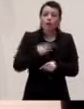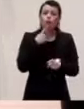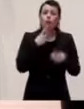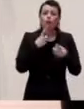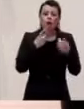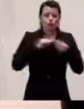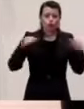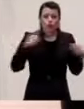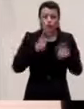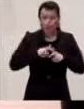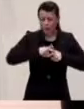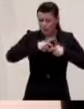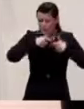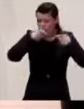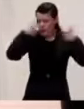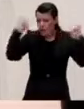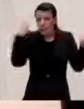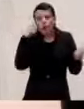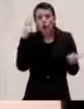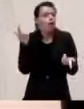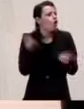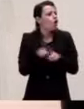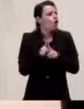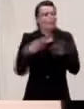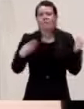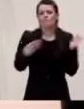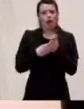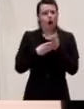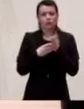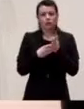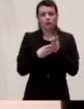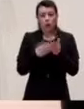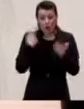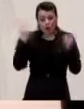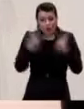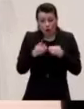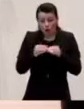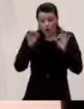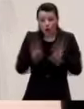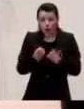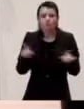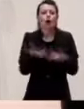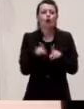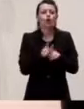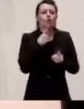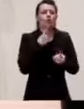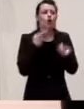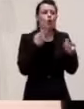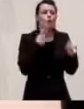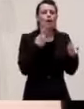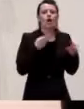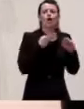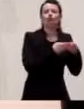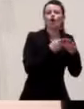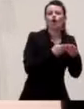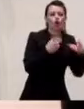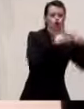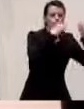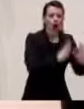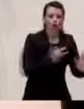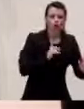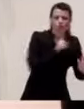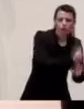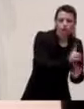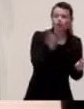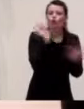al limite del possibile. Nonostante questo, sia l'attività di soccorso a domicilio, ma anche e soprattutto